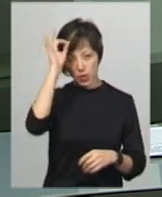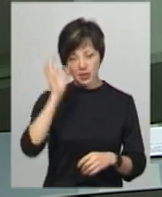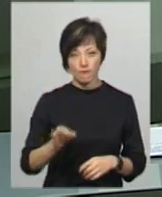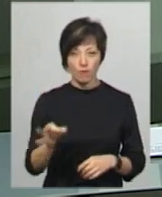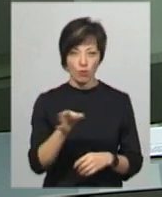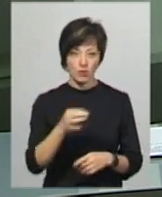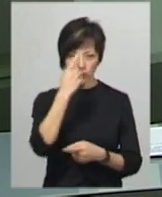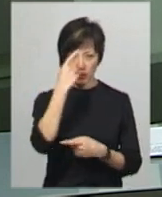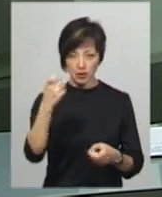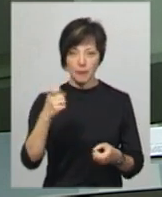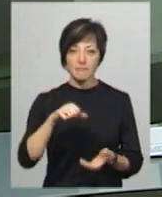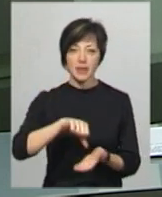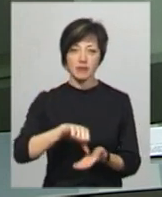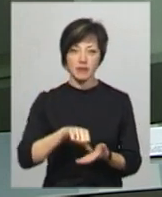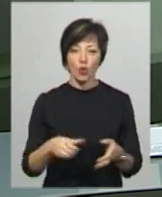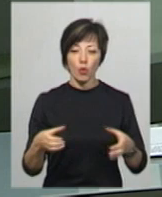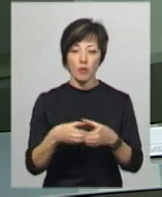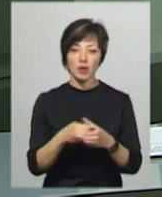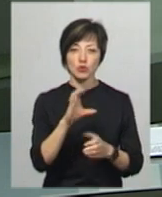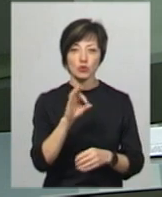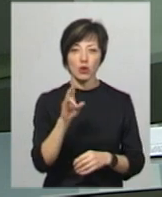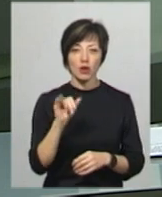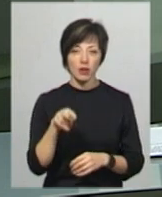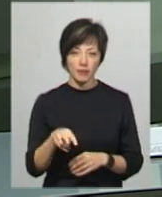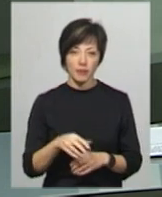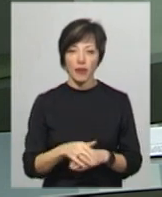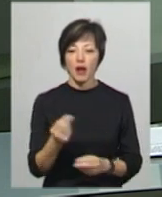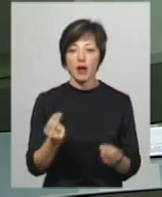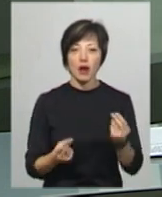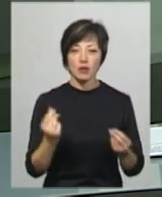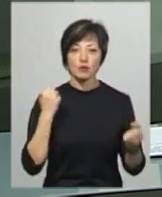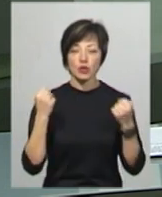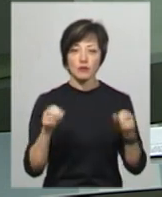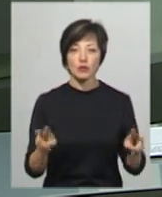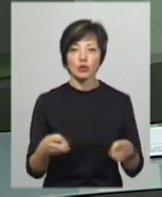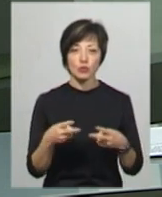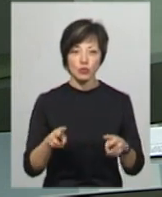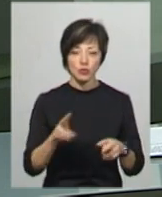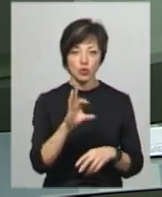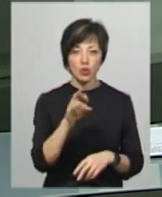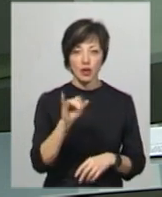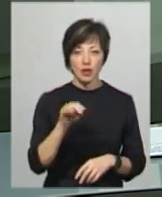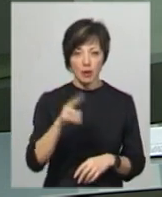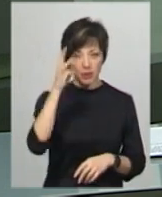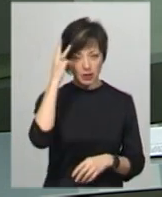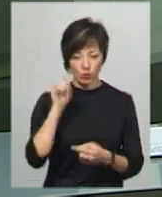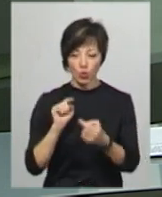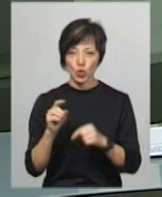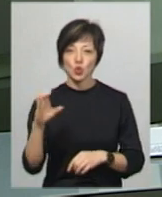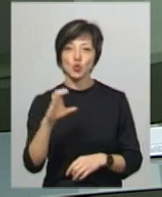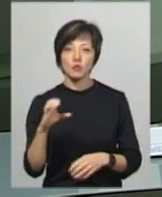області, повідомляє представник команди «Сокіл» Артем Глас. Гратимуть спортивний клуб «Сокіл Хмельницький» проти сумської